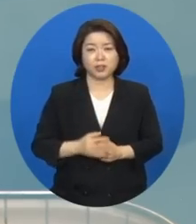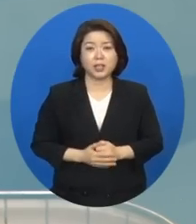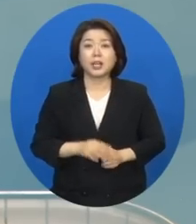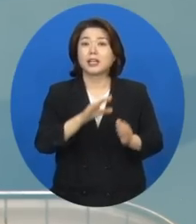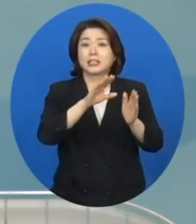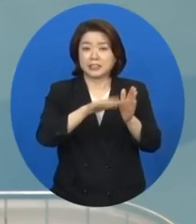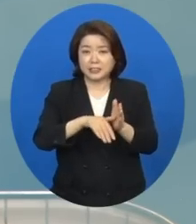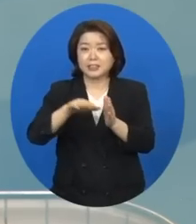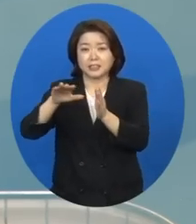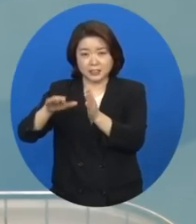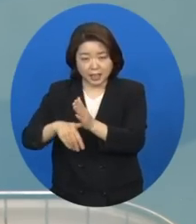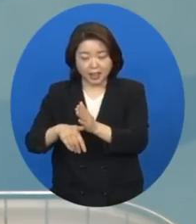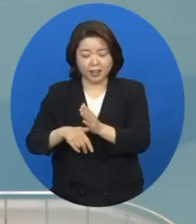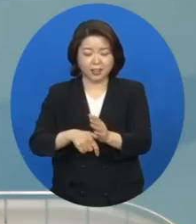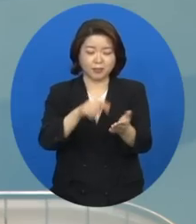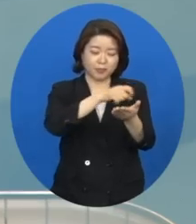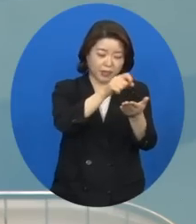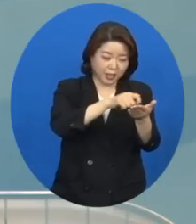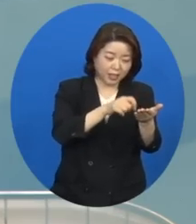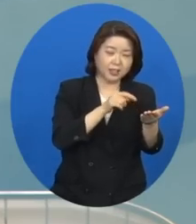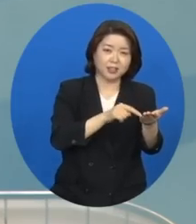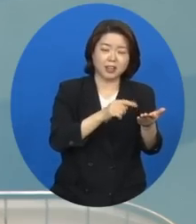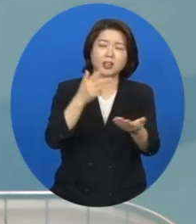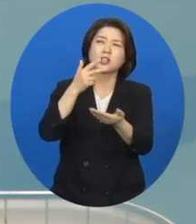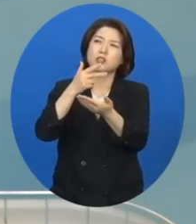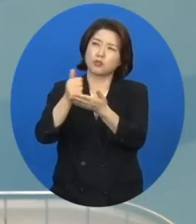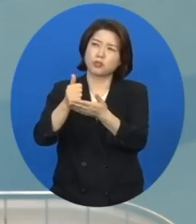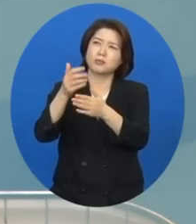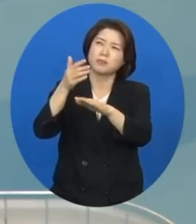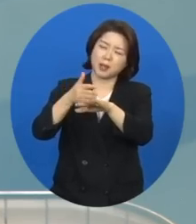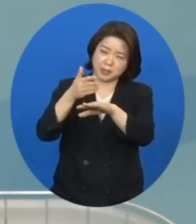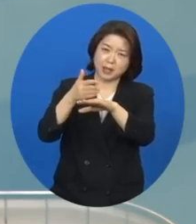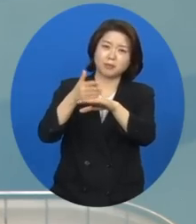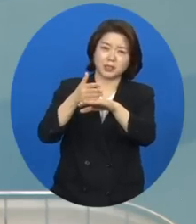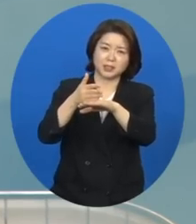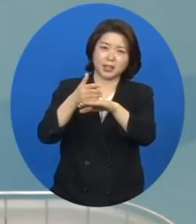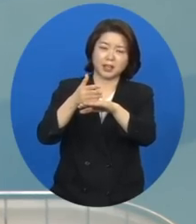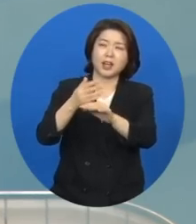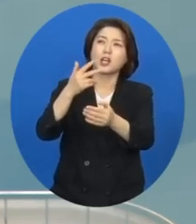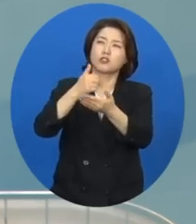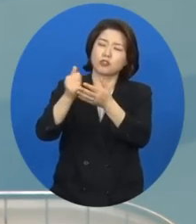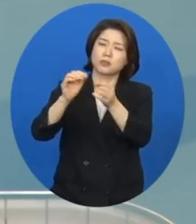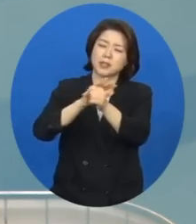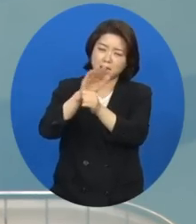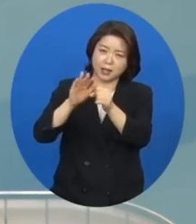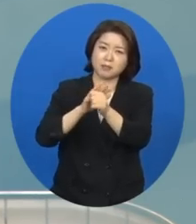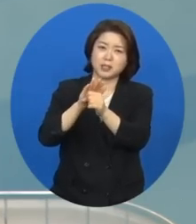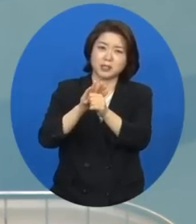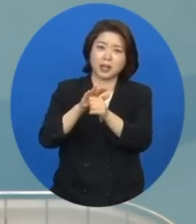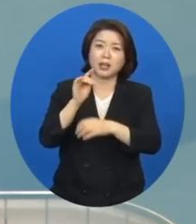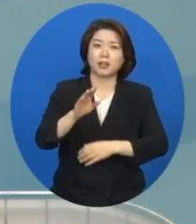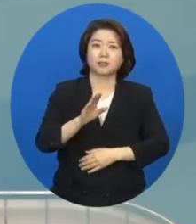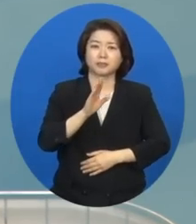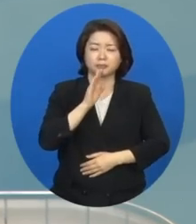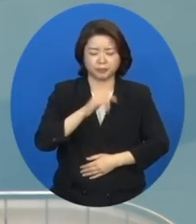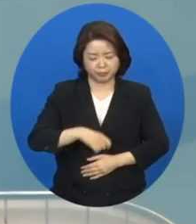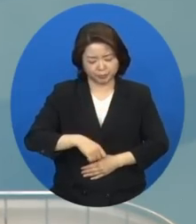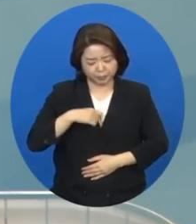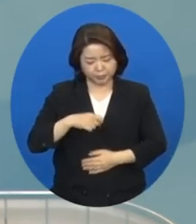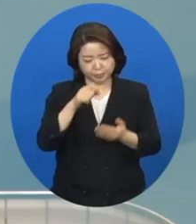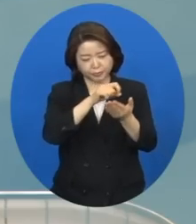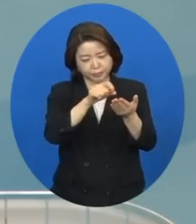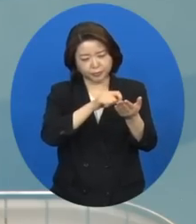그때 일기에 주님 감사합니다, 주님 사랑합니다 진실되게 쓰는